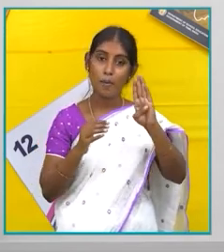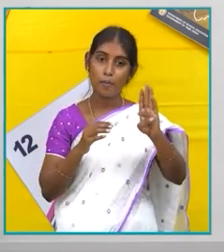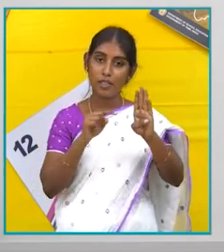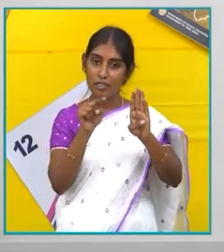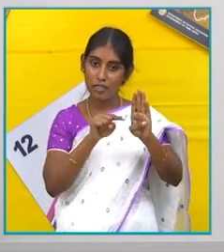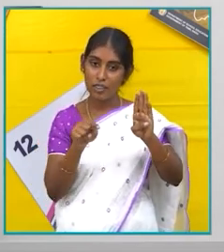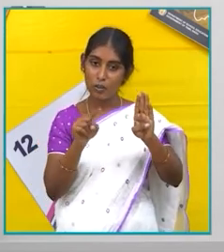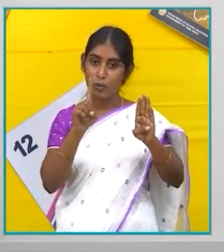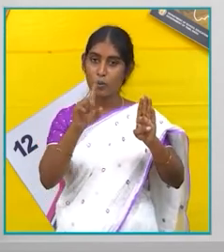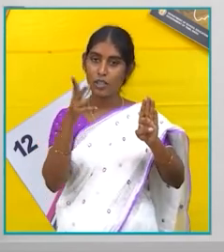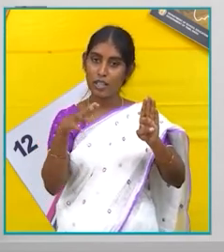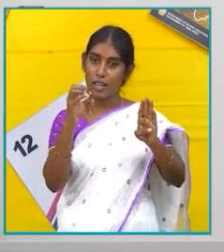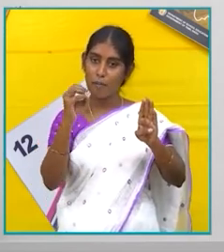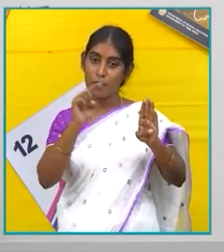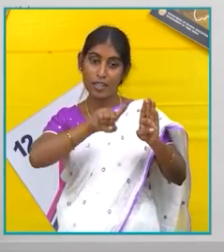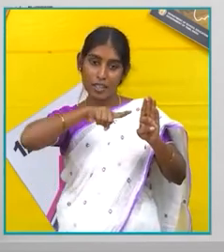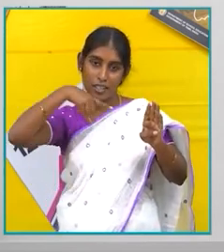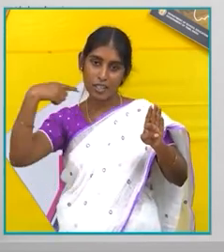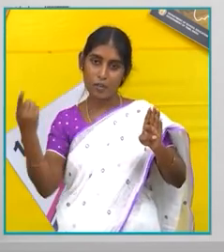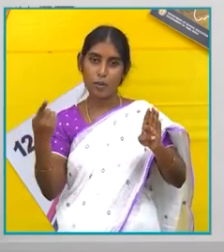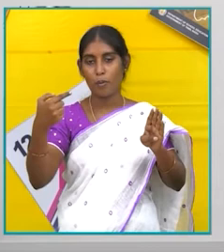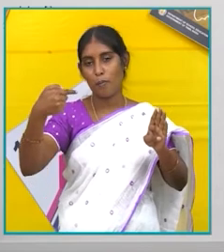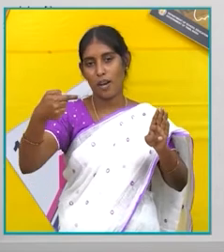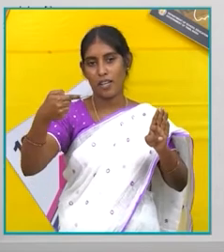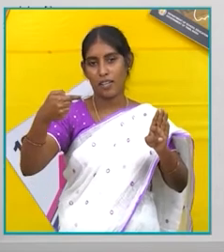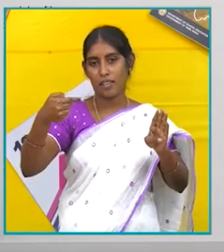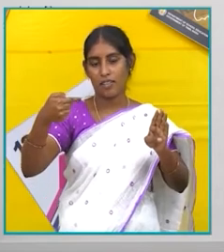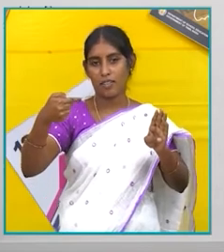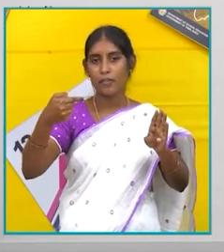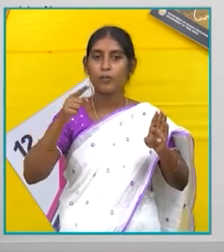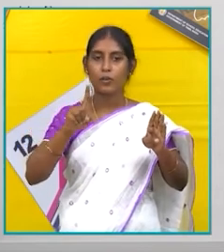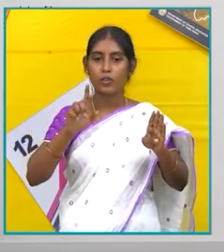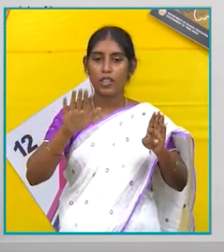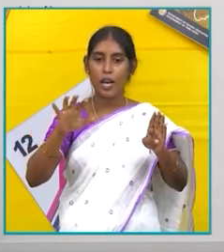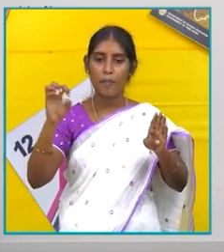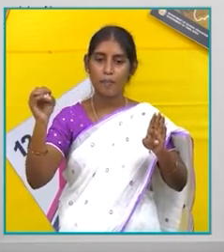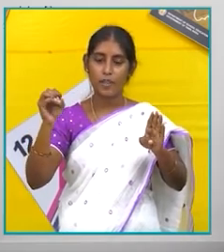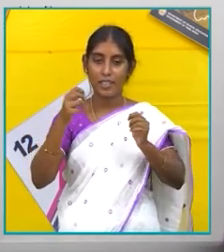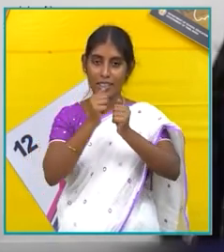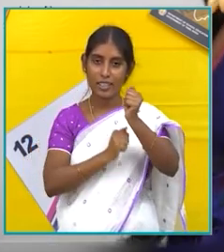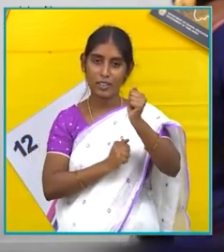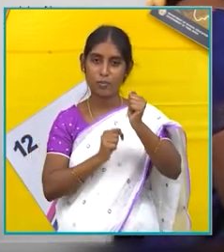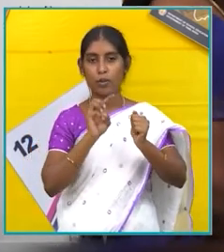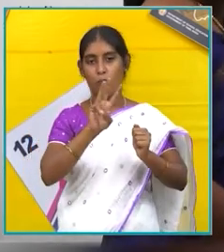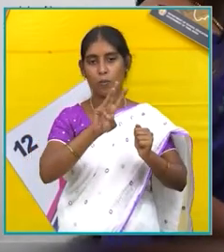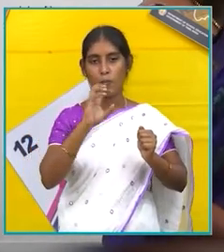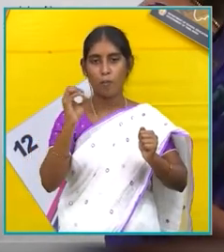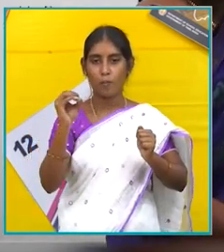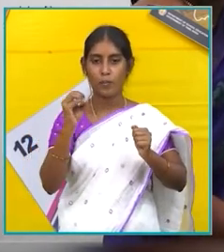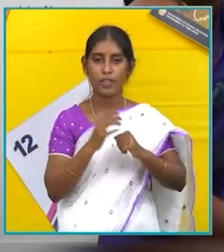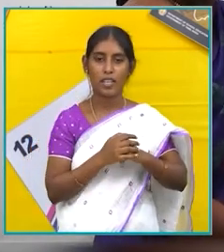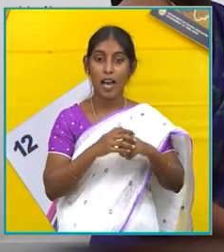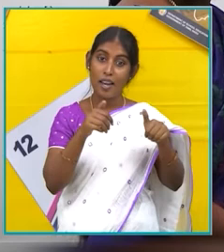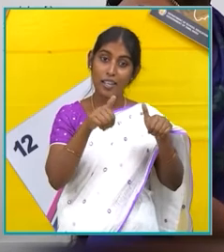180 மைனஸ் ப்ளஸ் இந்த பக்கம் வரும்போது மைனஸ் ஆகிடும். அப்போ ஈக்குவல் டு 30 டிகிரி. இப்போ நமக்கு பாருங்கள், ஏவும்